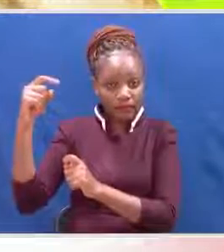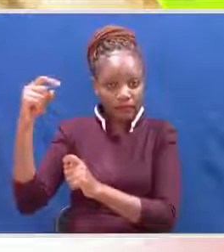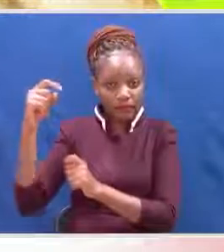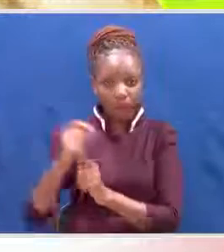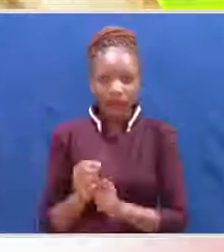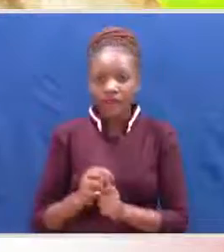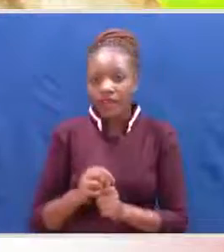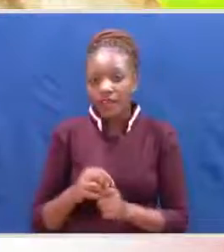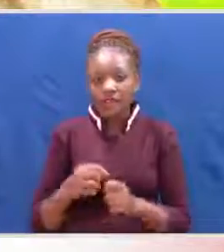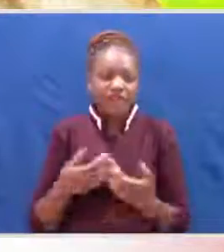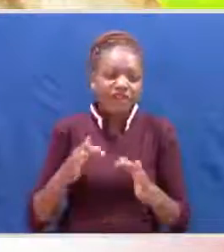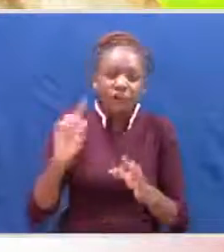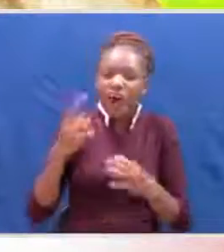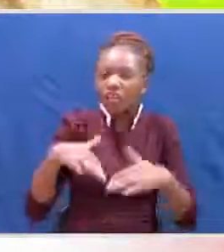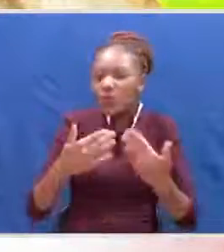Hata kama ni mara moja lakini